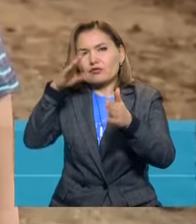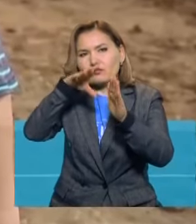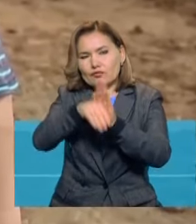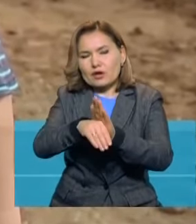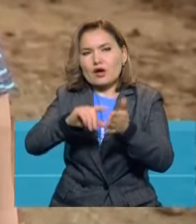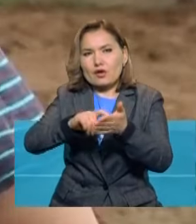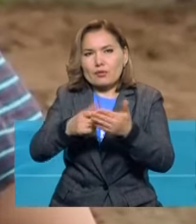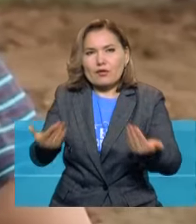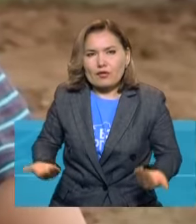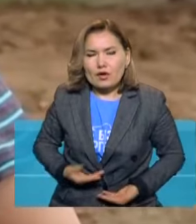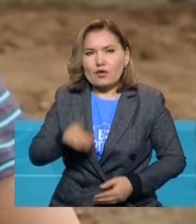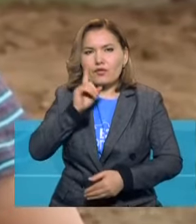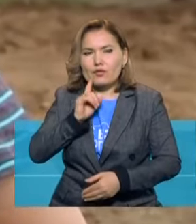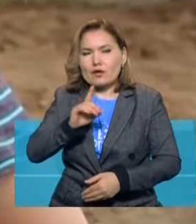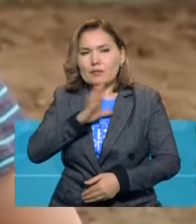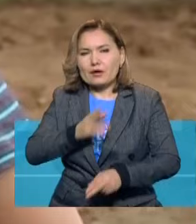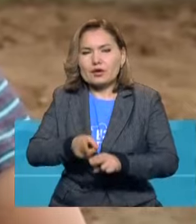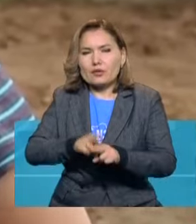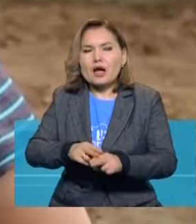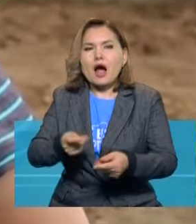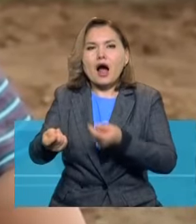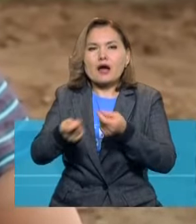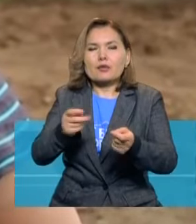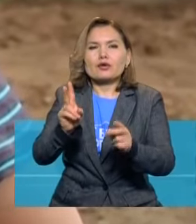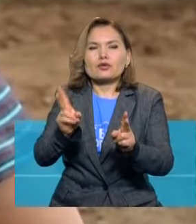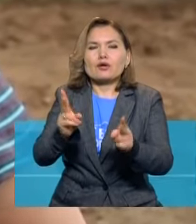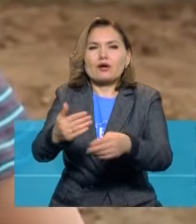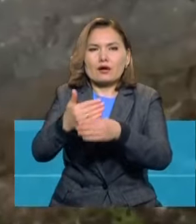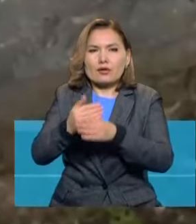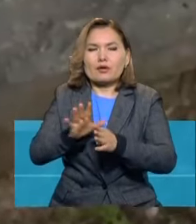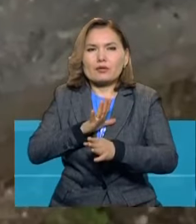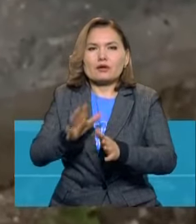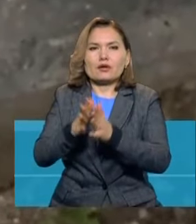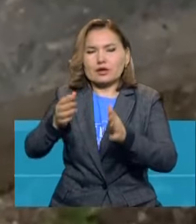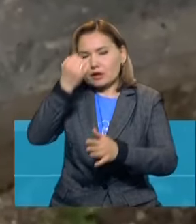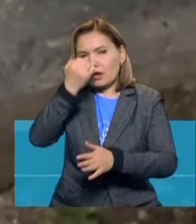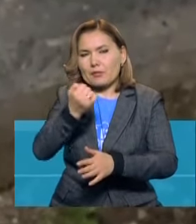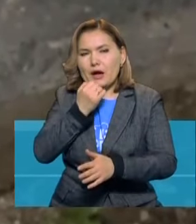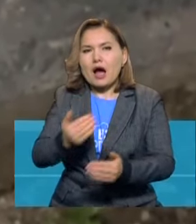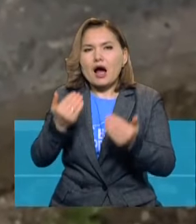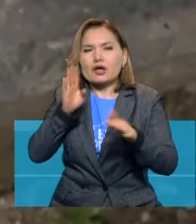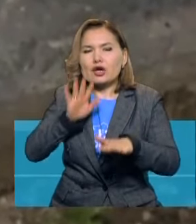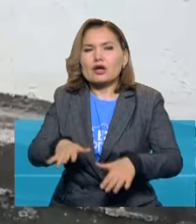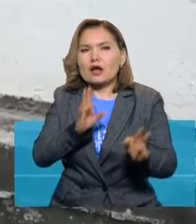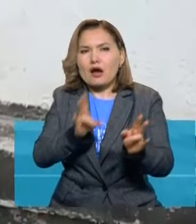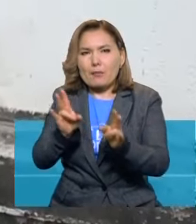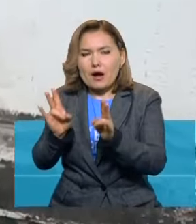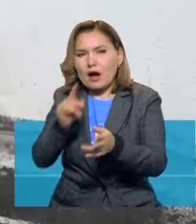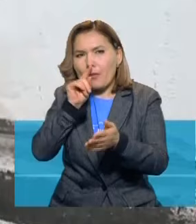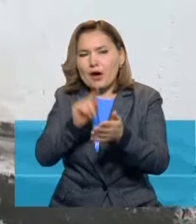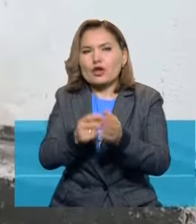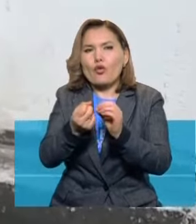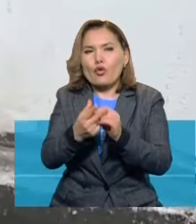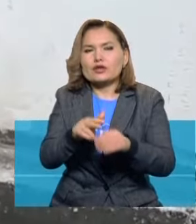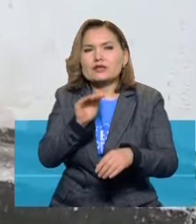келдік үйге деген. Акиматтың көмегіне рахмет, акимат көмектесіп жатыр. Қазір тасқын судан зардап шеккен 13